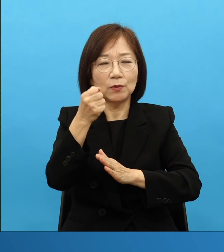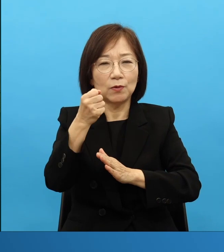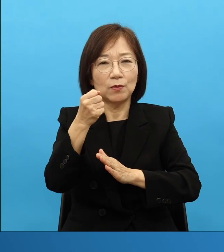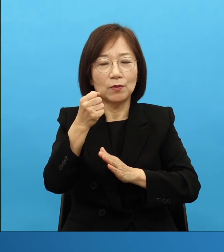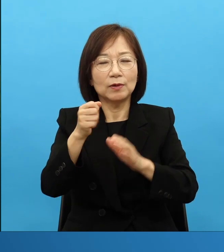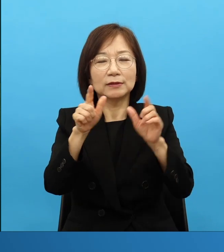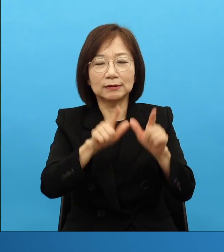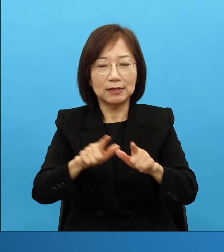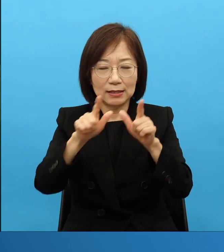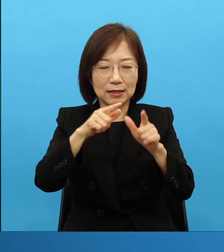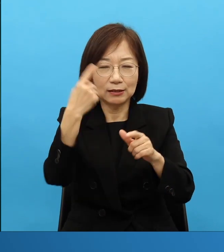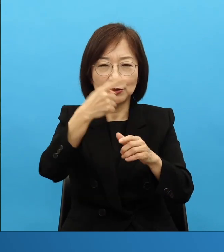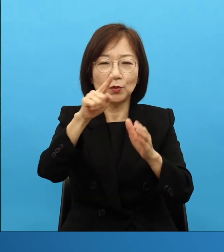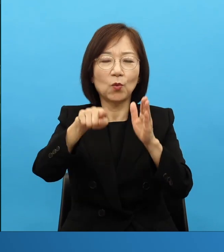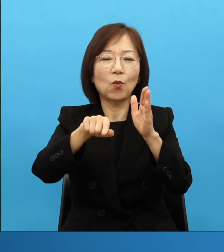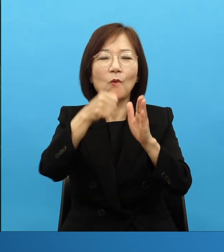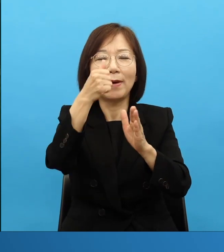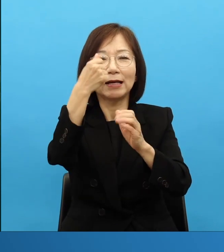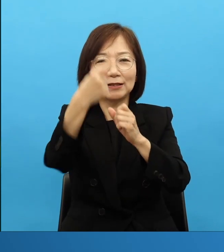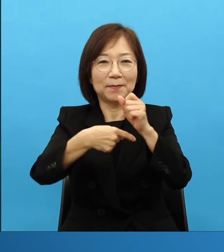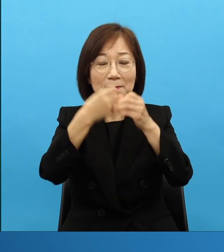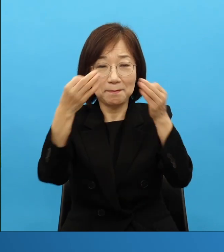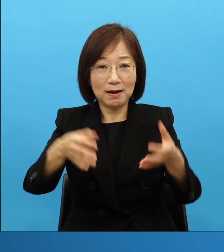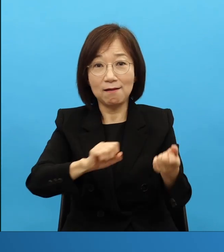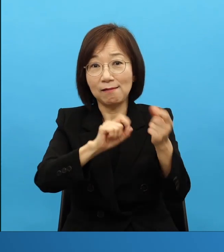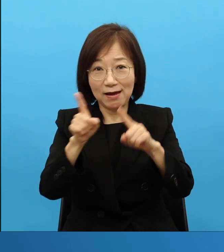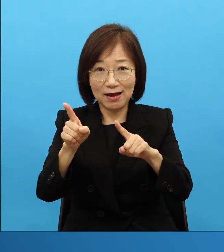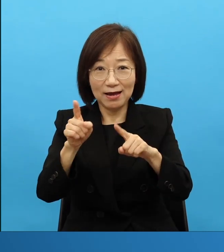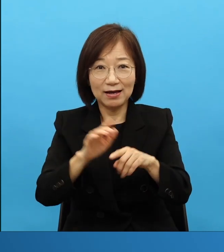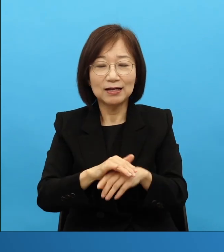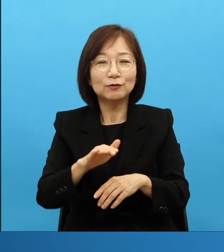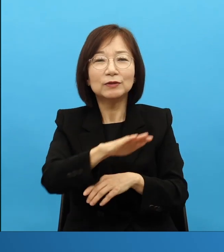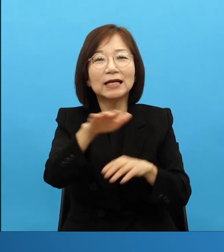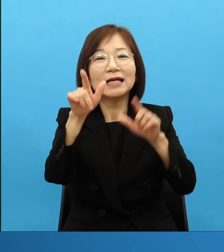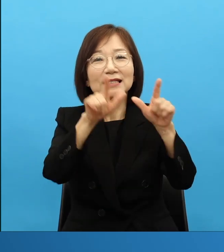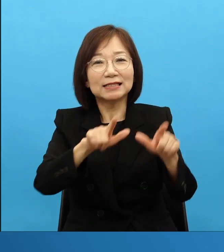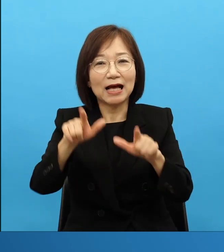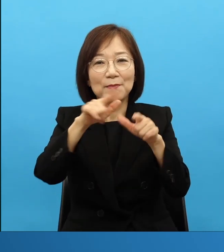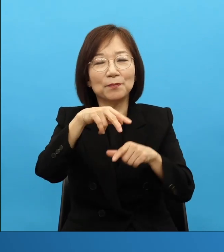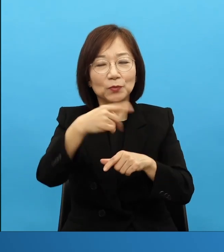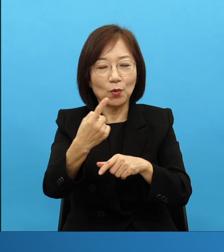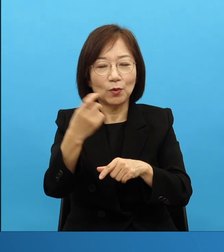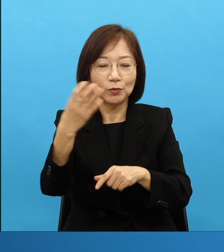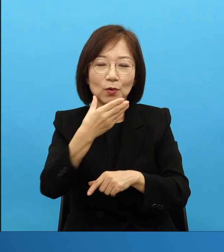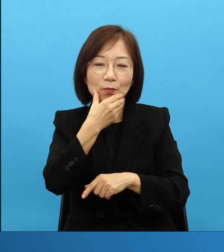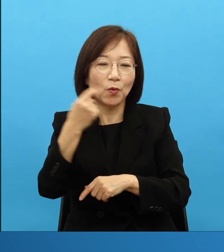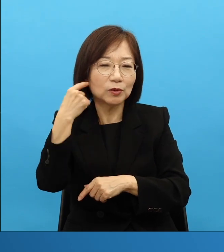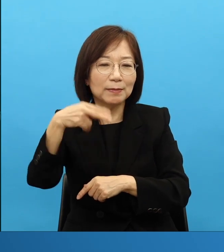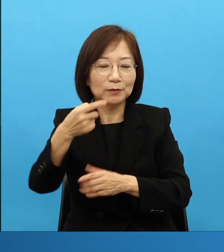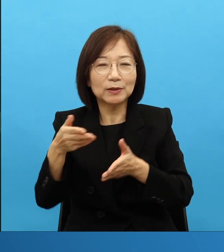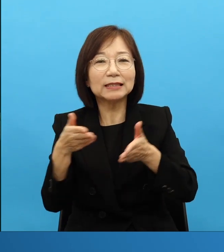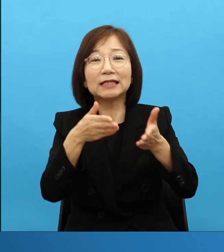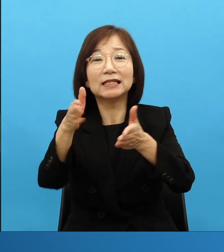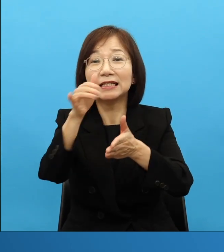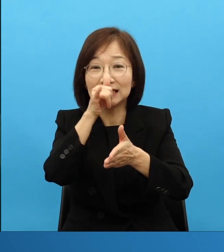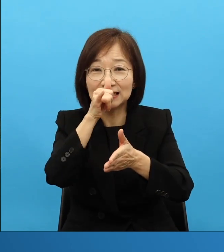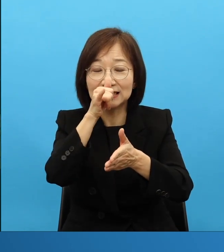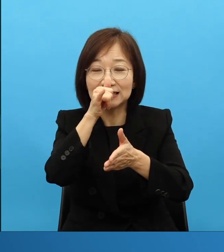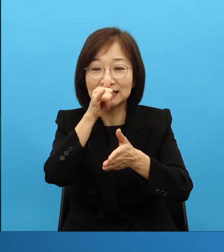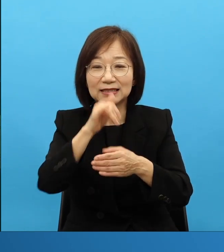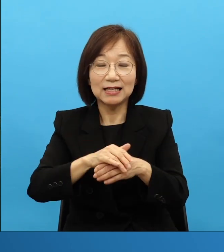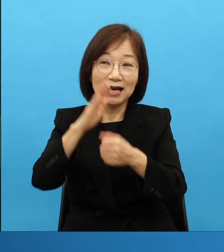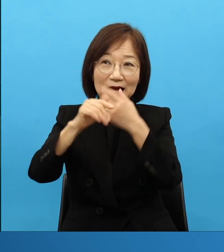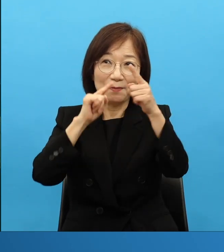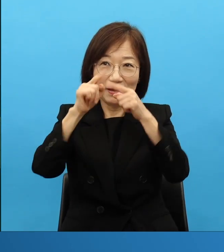그래, 우리 인생도 마찬가지고 복음도 길이 있습니다. 네, 우리는 이 길 따라 이제 하나님의 완벽한 말씀을 따라서 이제